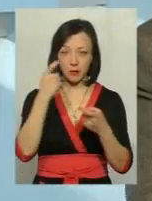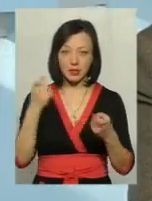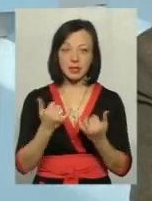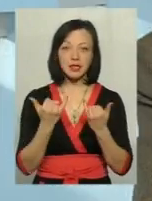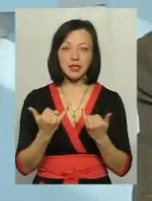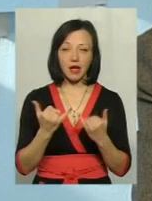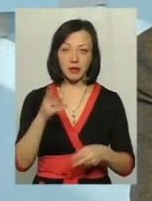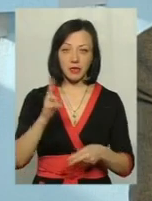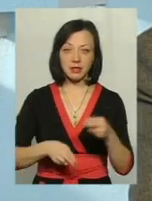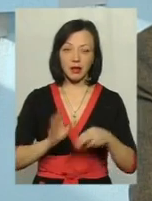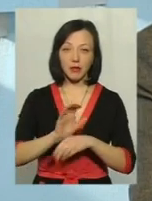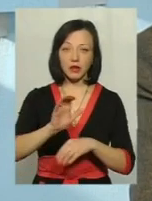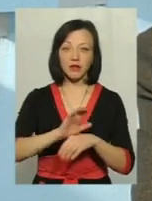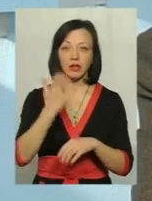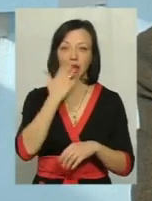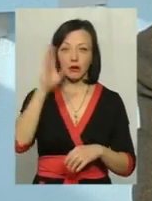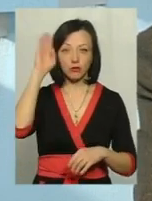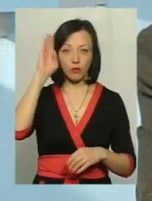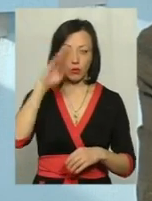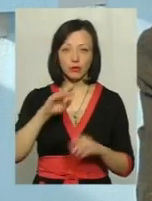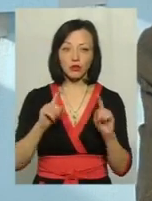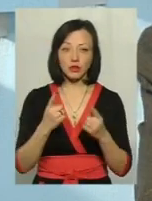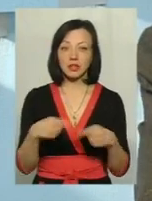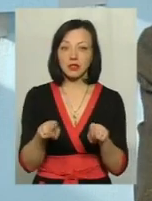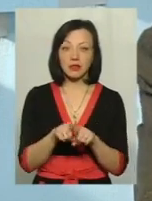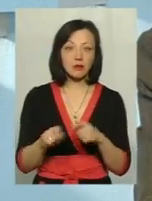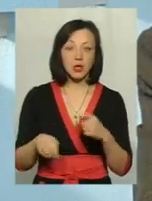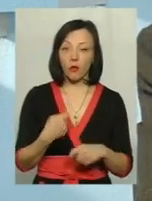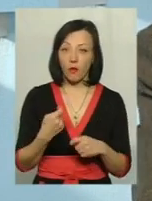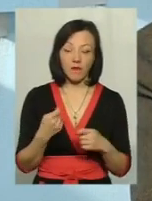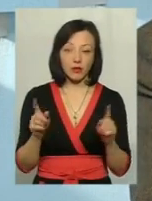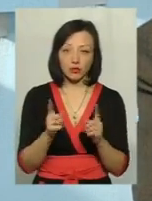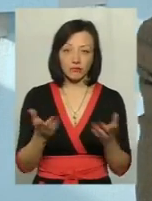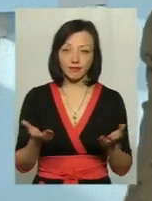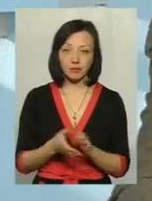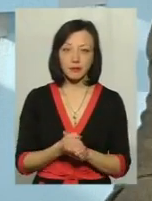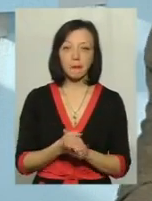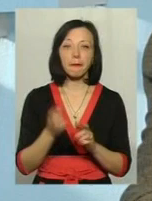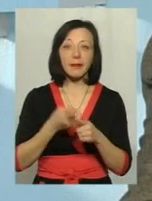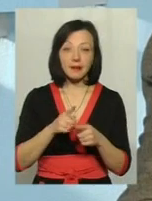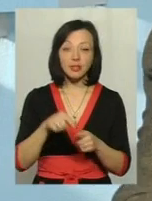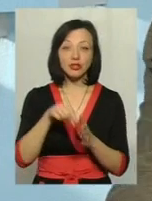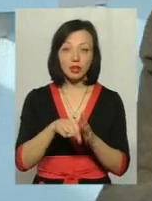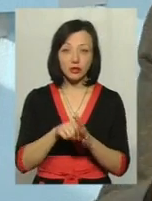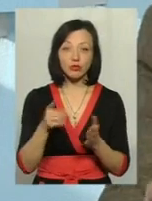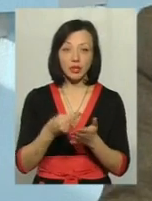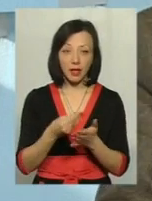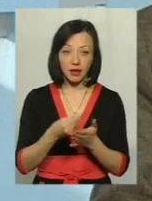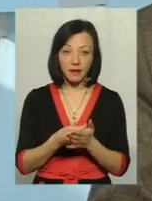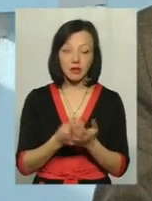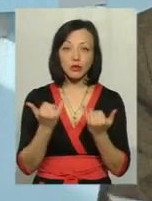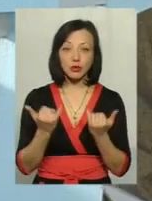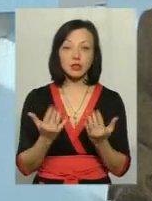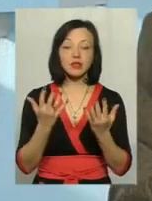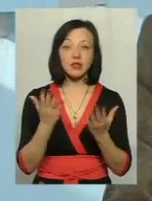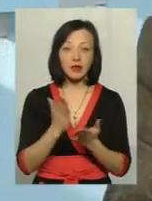навіть і зараз перестала подавати гарячу воду. Тому що вона настільки збиткова, що це. Оце говорить про те, що тариф. Тарифи на